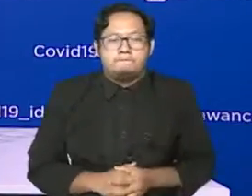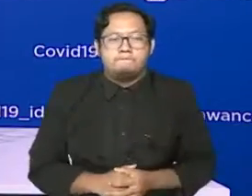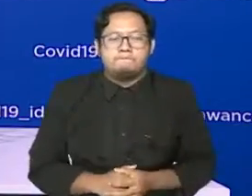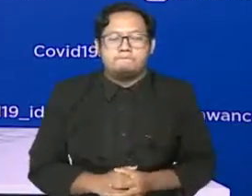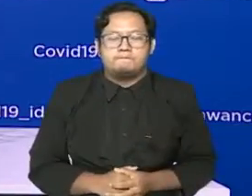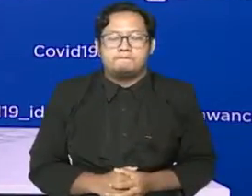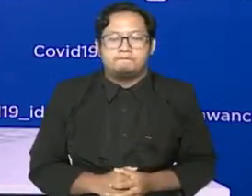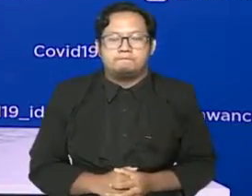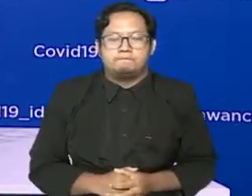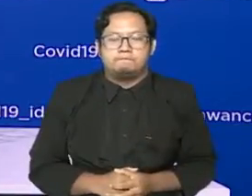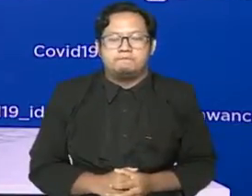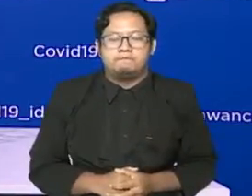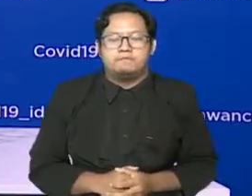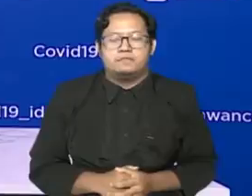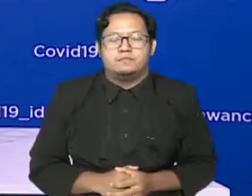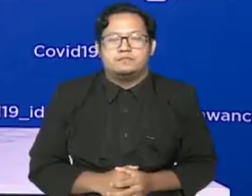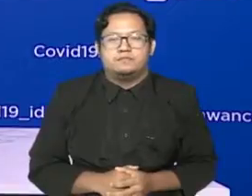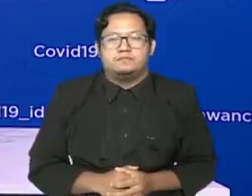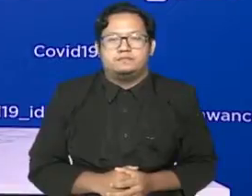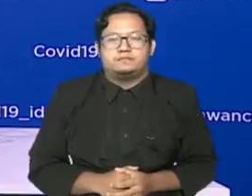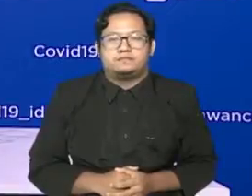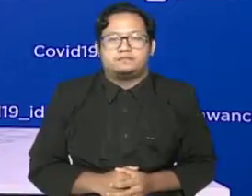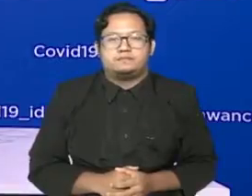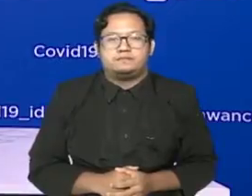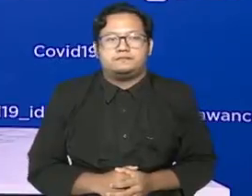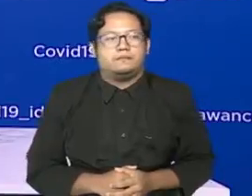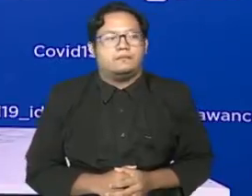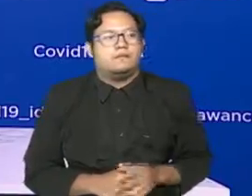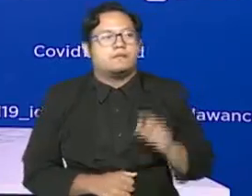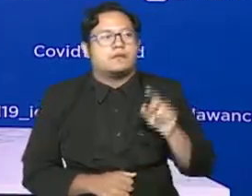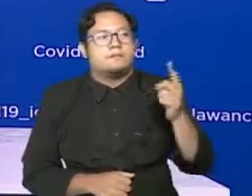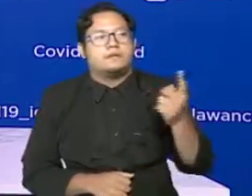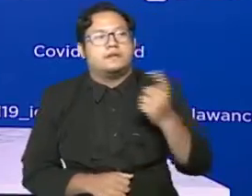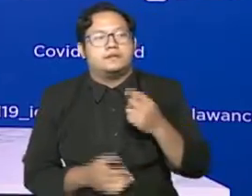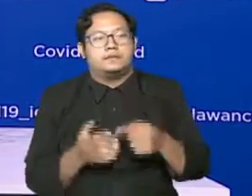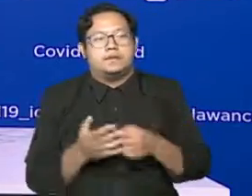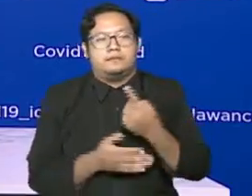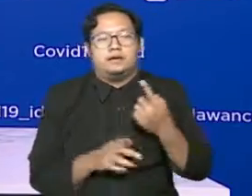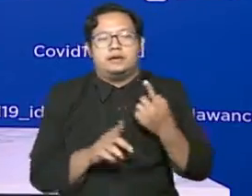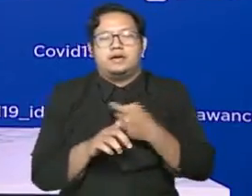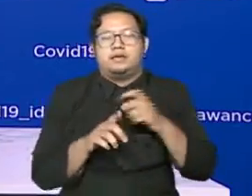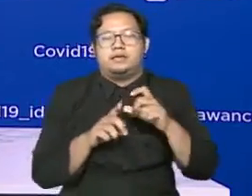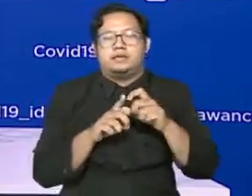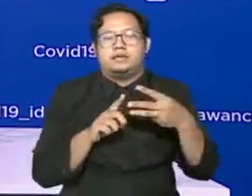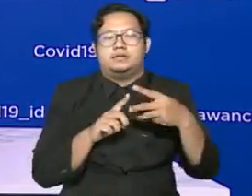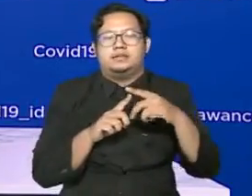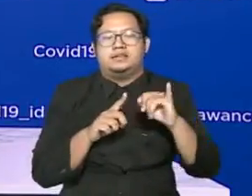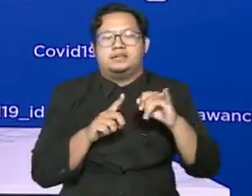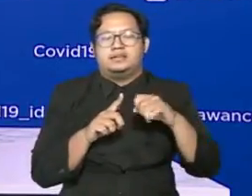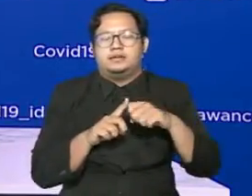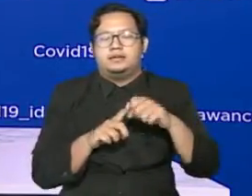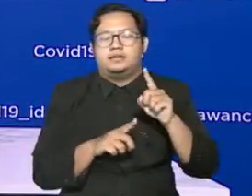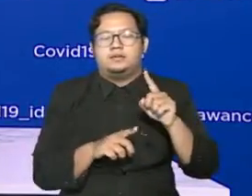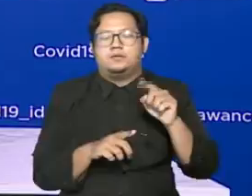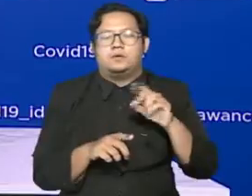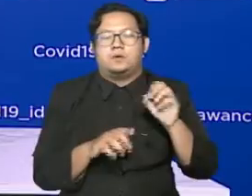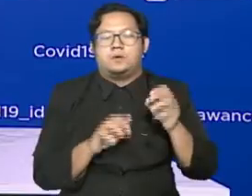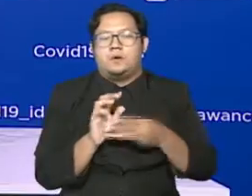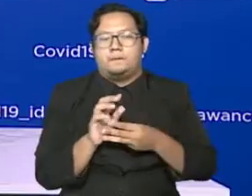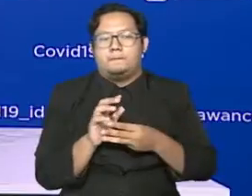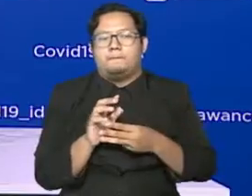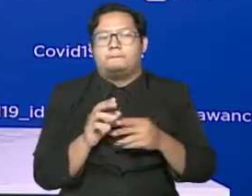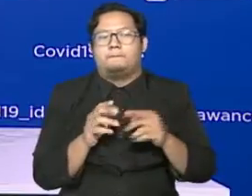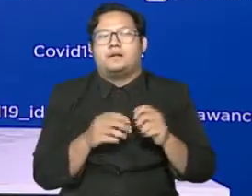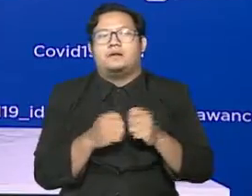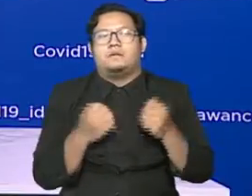kasih Hai pertanyaan pertama dari 4.1 Tom ia kompas.com dan Vira